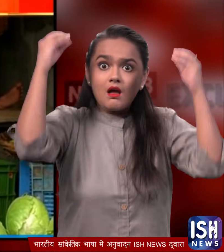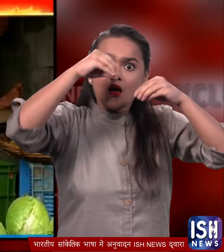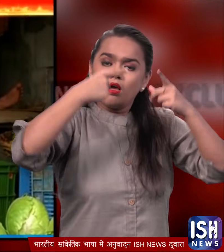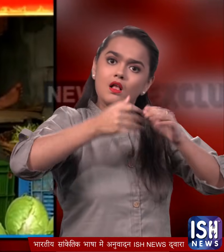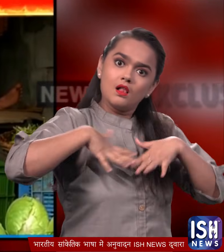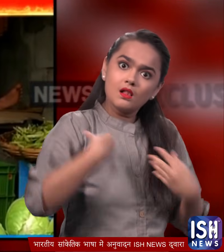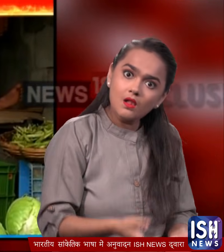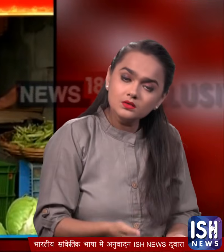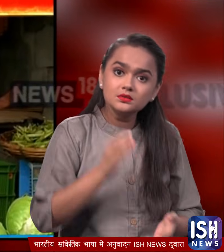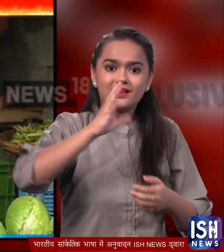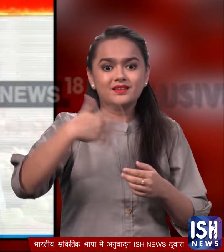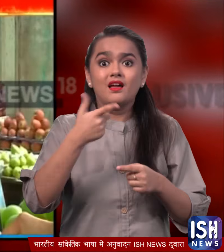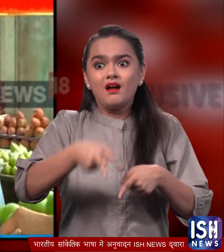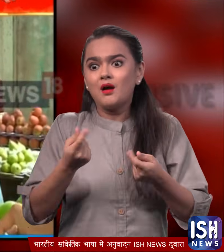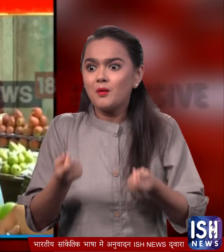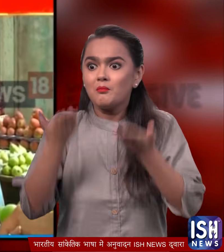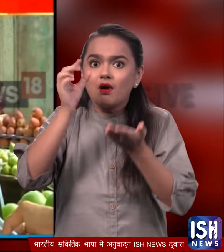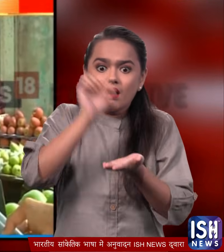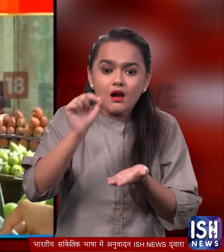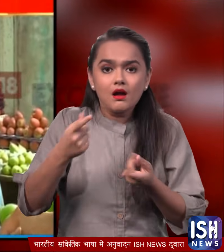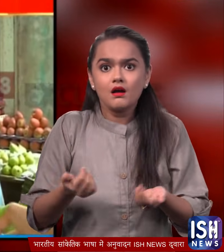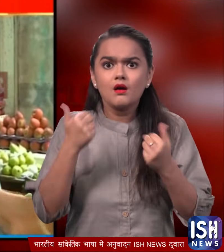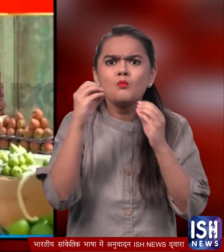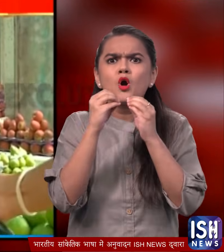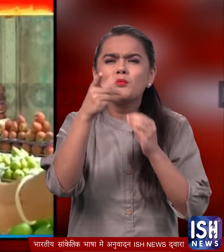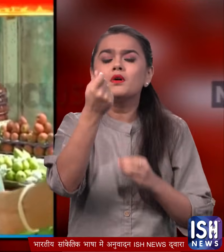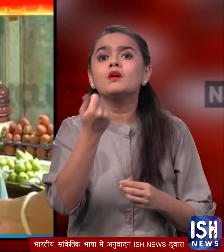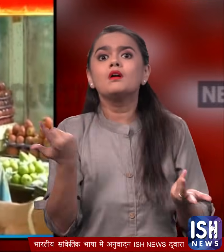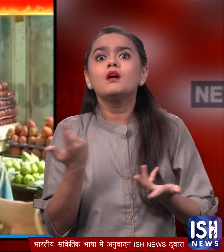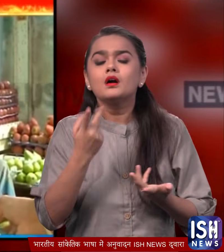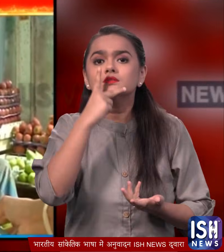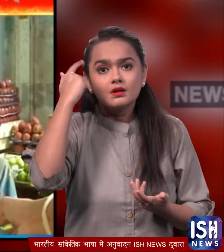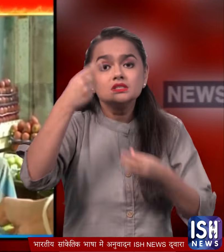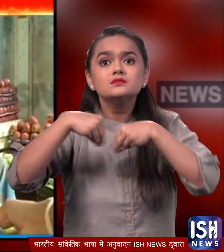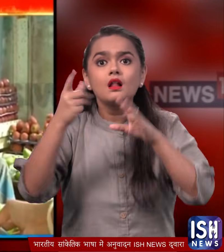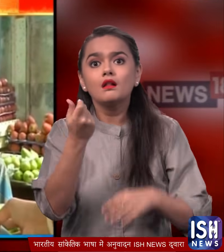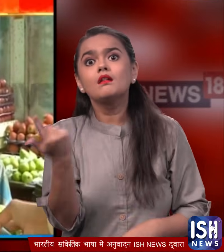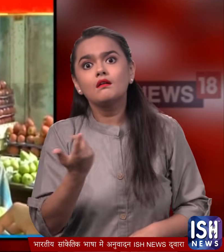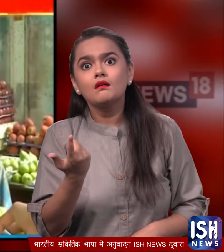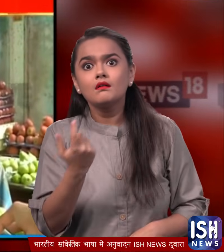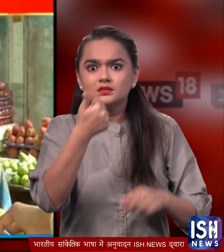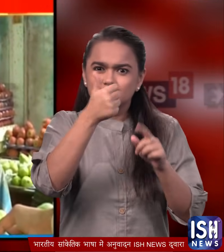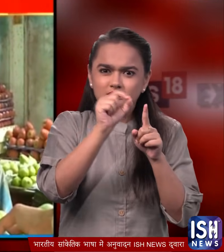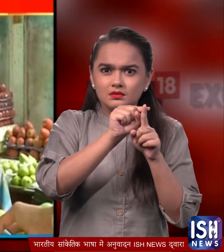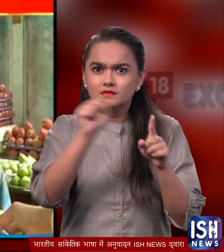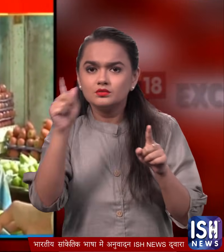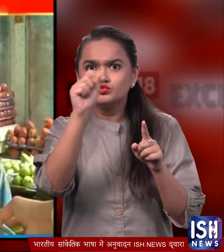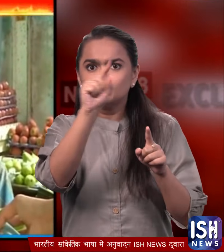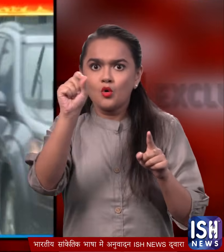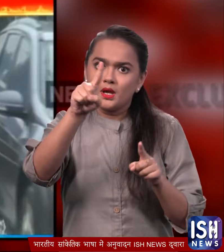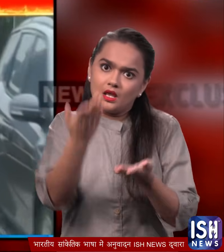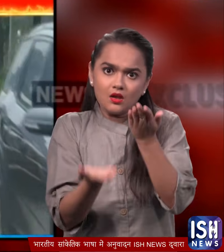इसकी वजह से क्या बजट ज्यादा भाग रहा है। मुंबई में फूल गोभी का भाव क्या है जानना चाहेंगे? 60 से लेके 100